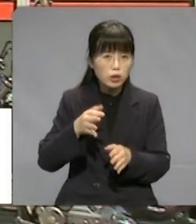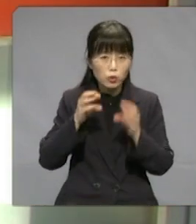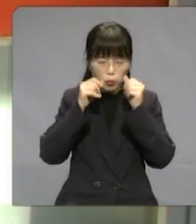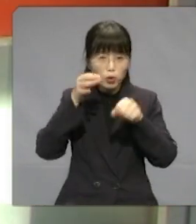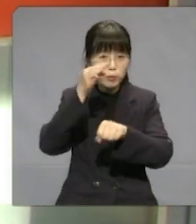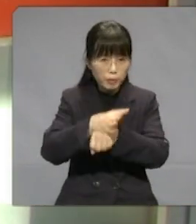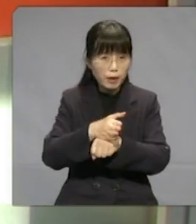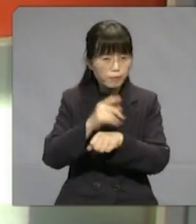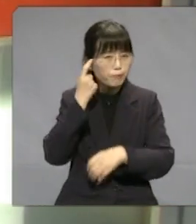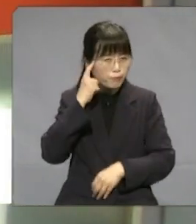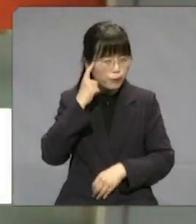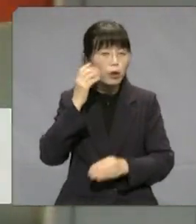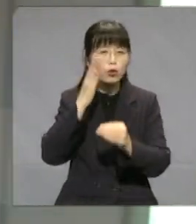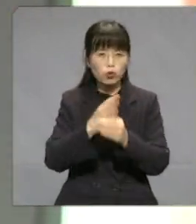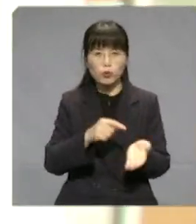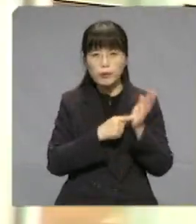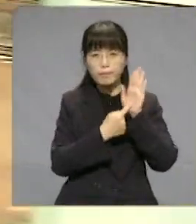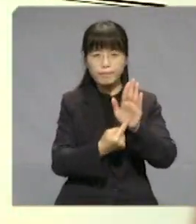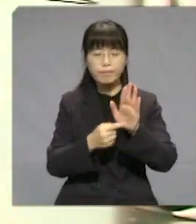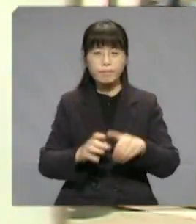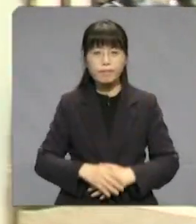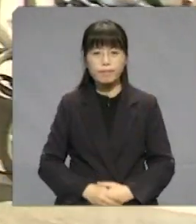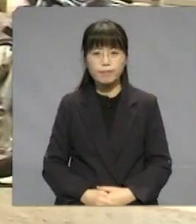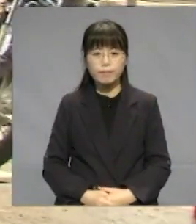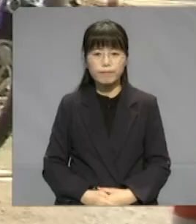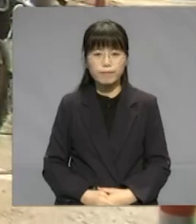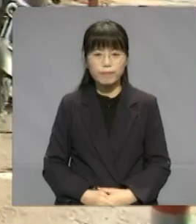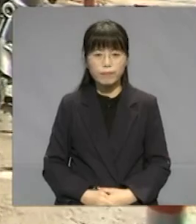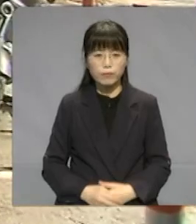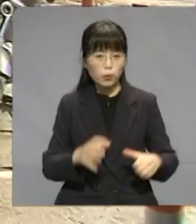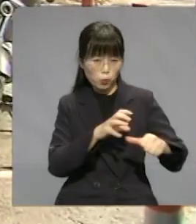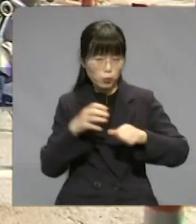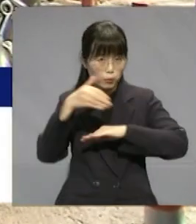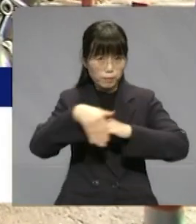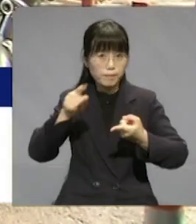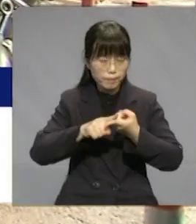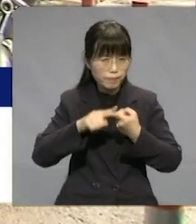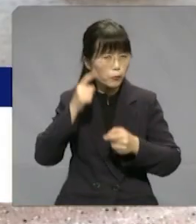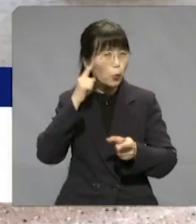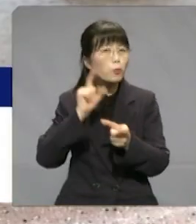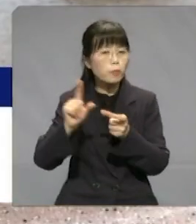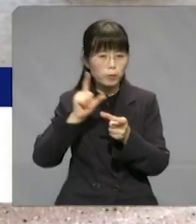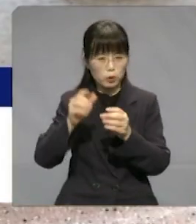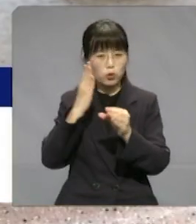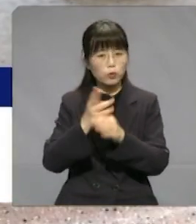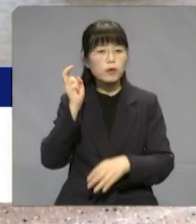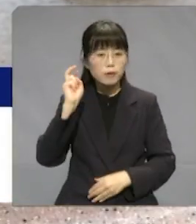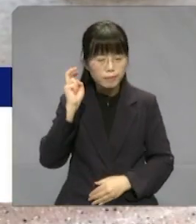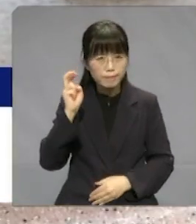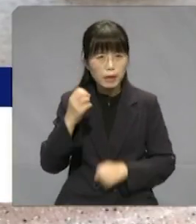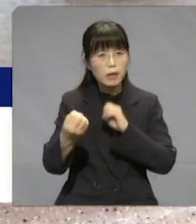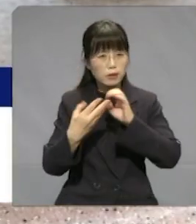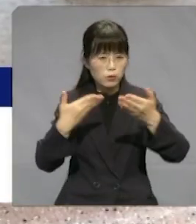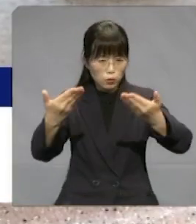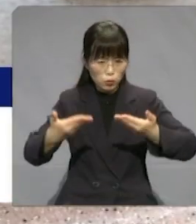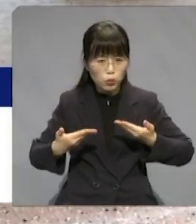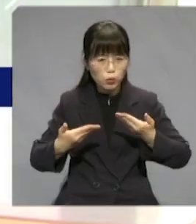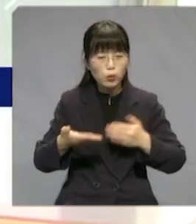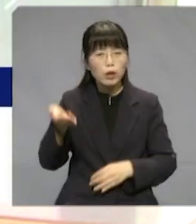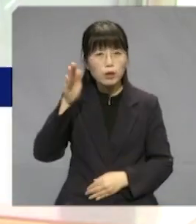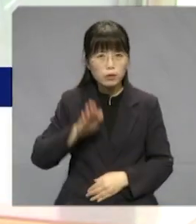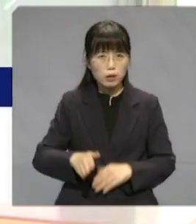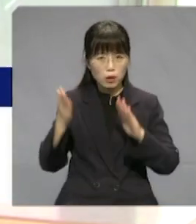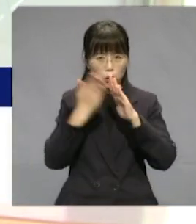부지 매입도 고려한다고 밝혔습니다. 활용 계획에 대해서 고민을 하고 있는 것 같아요. 답을